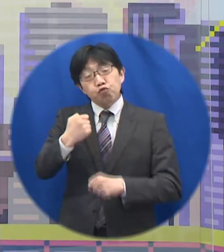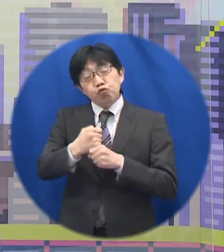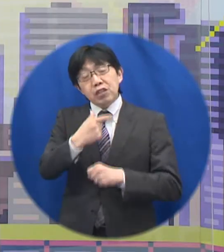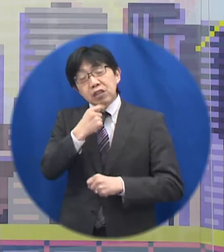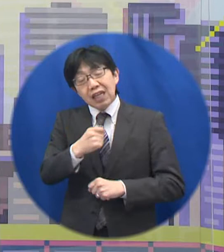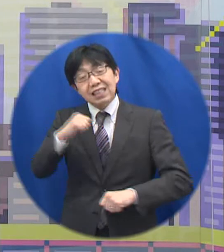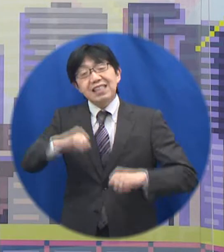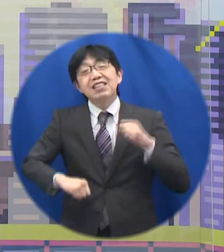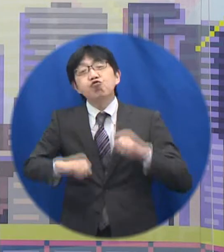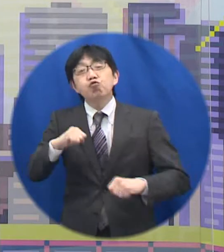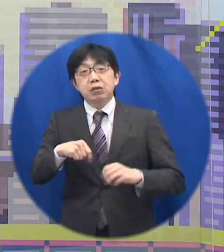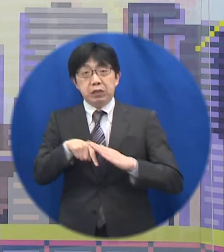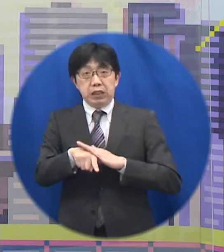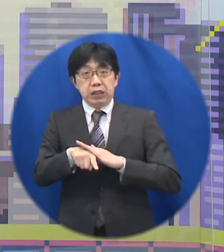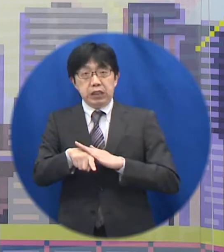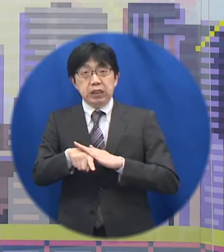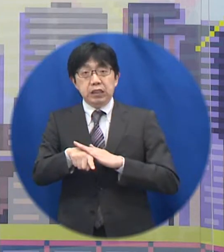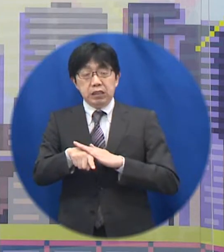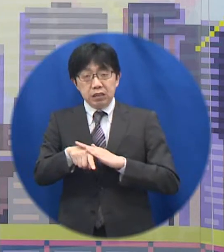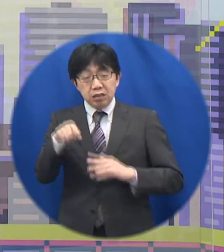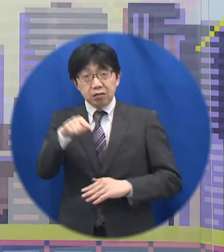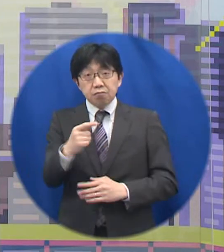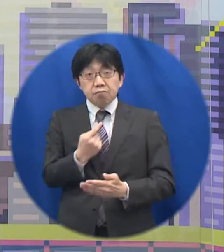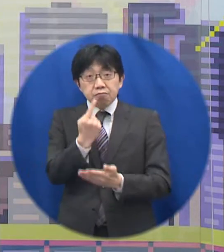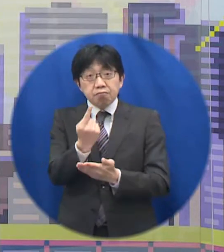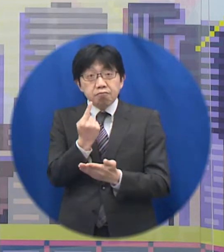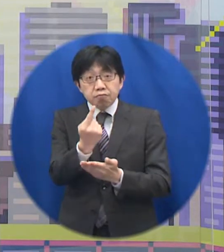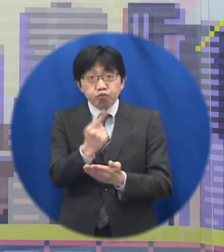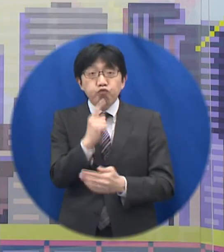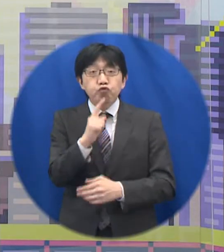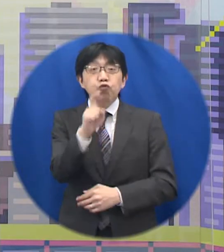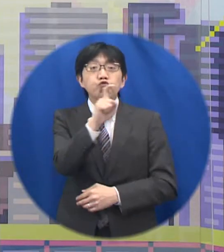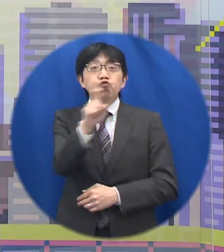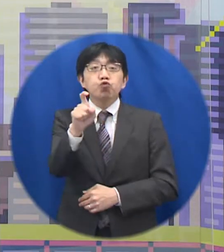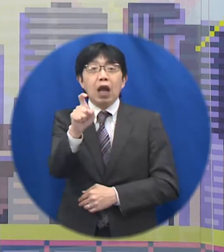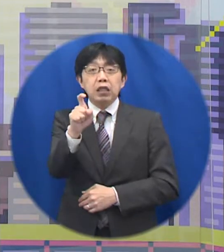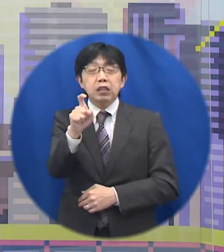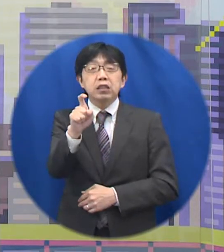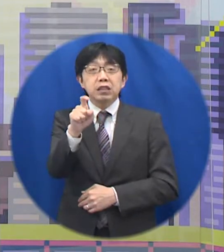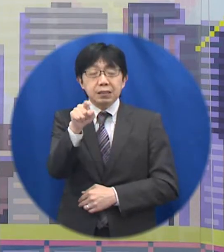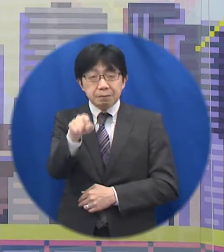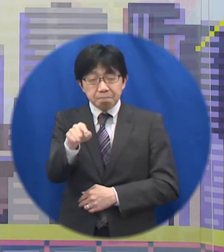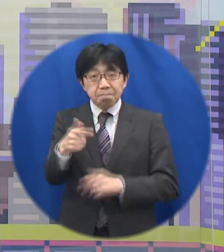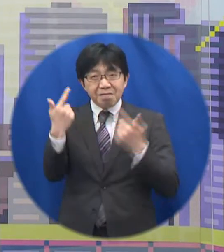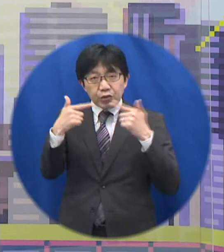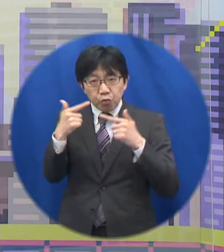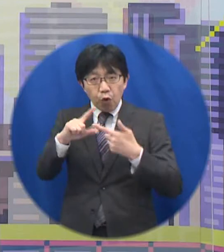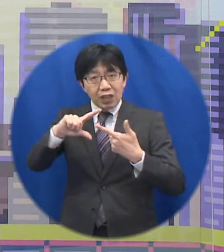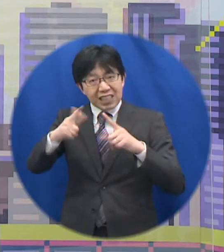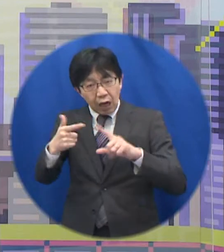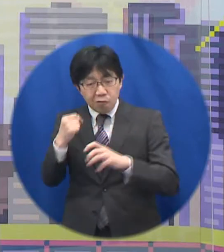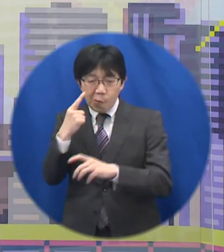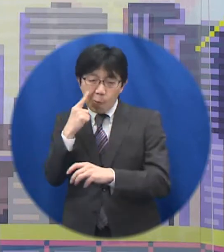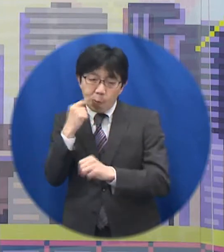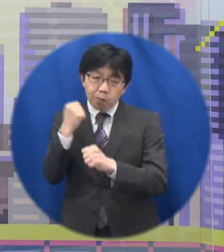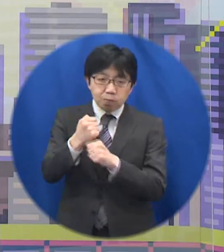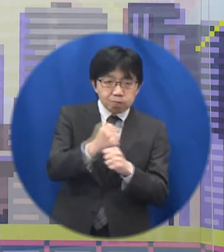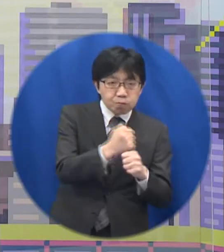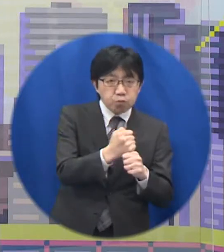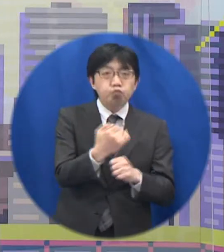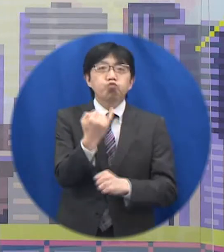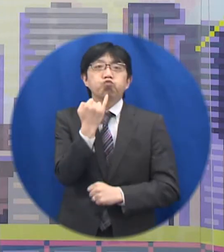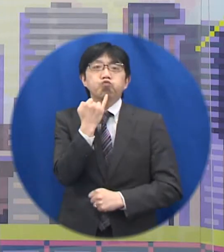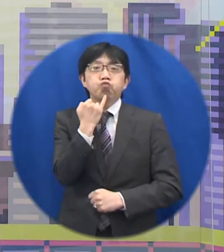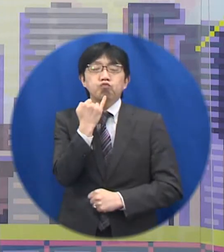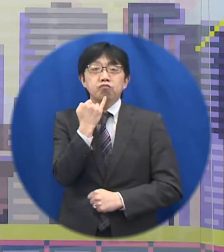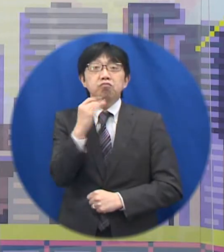ます。全10回の連続講座ですが、毎回違うものを作ってもいいですし、